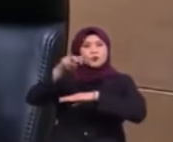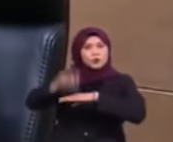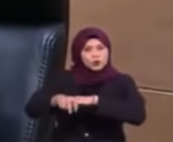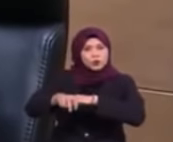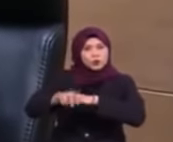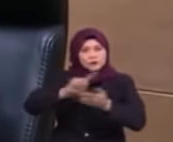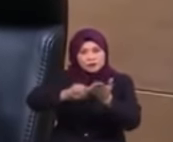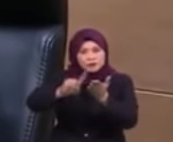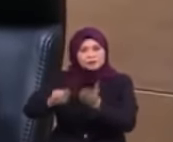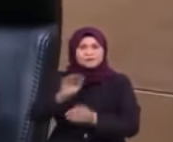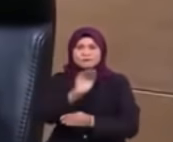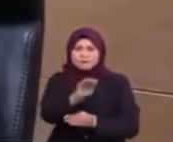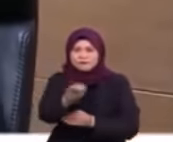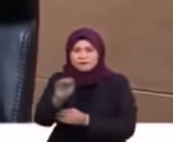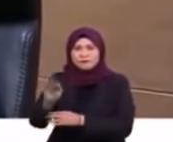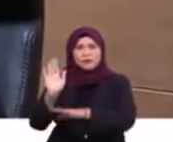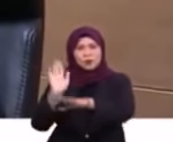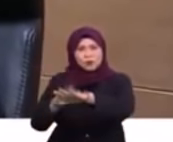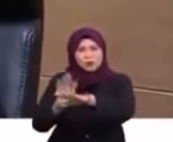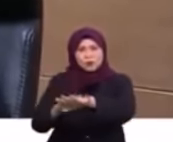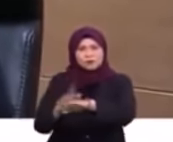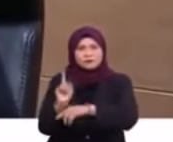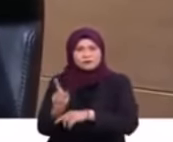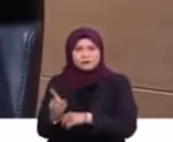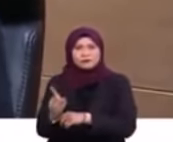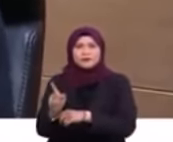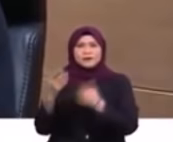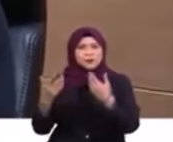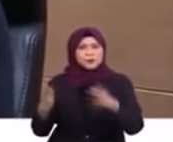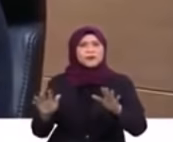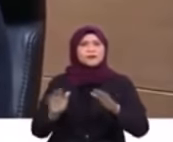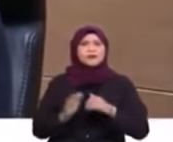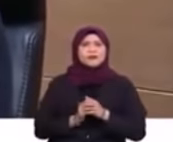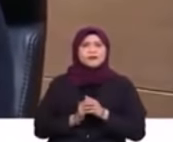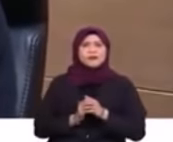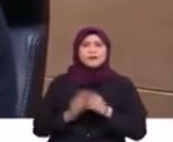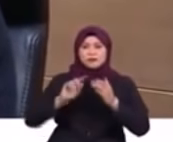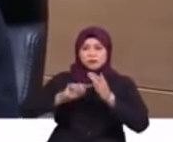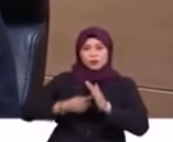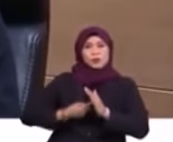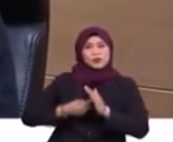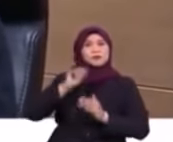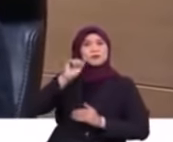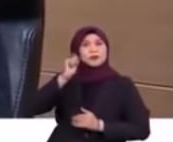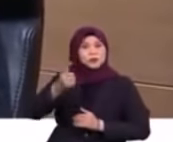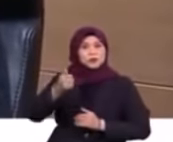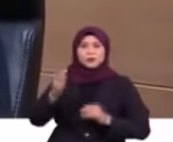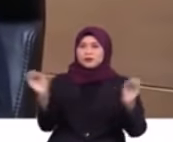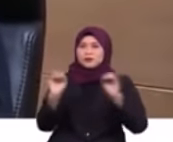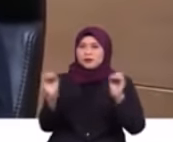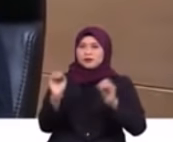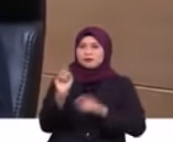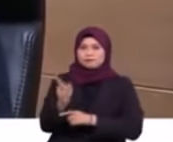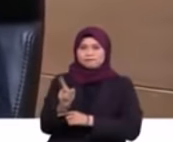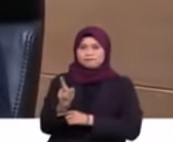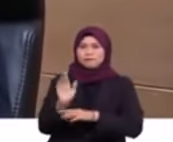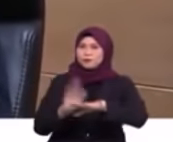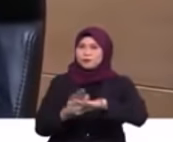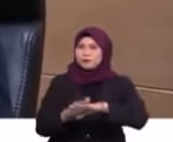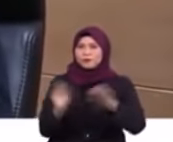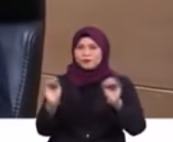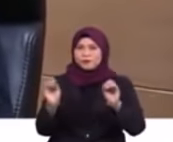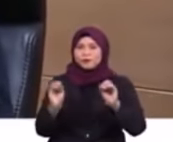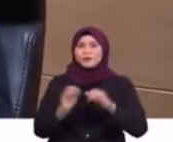Mbak tubuh rampak warning langsung mananya untuk burmeso tidak ada warning lagi dah ah jadi ya